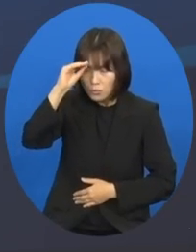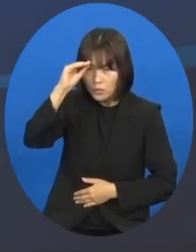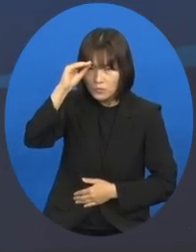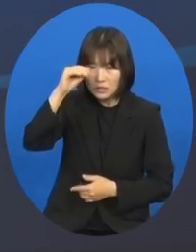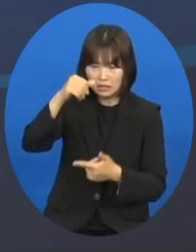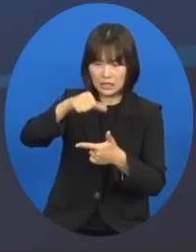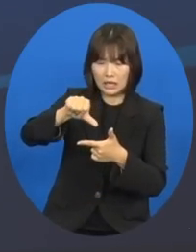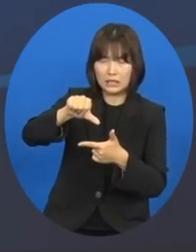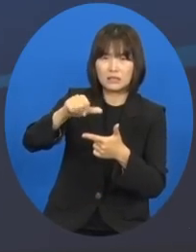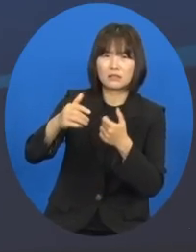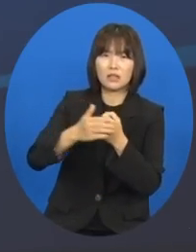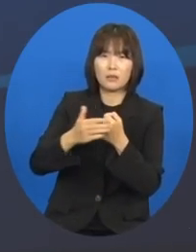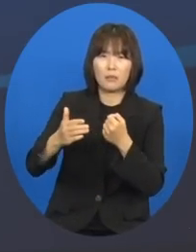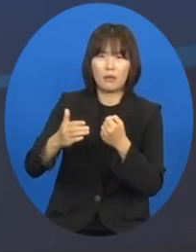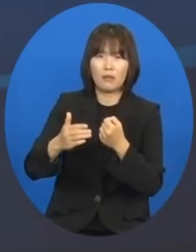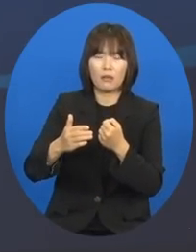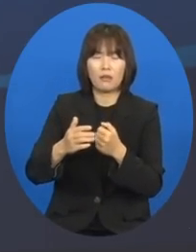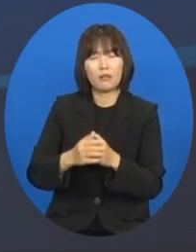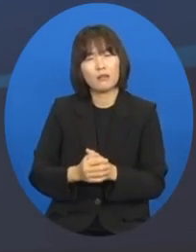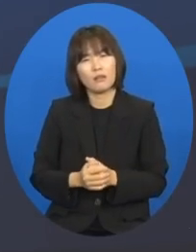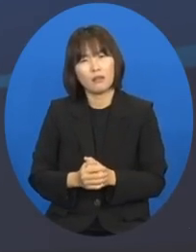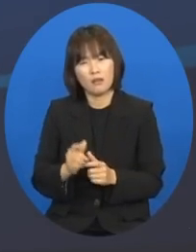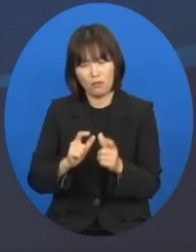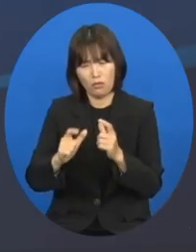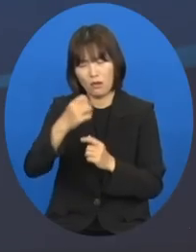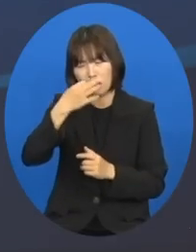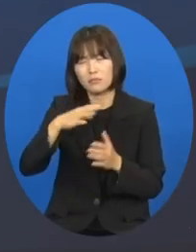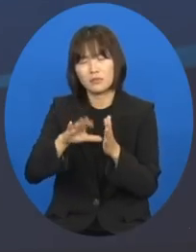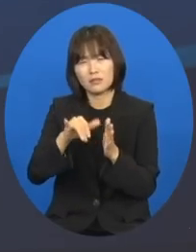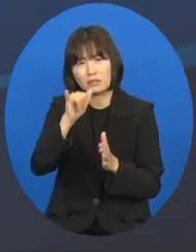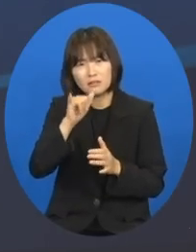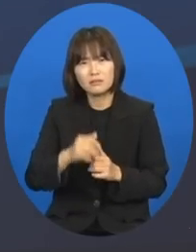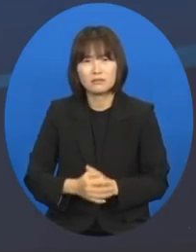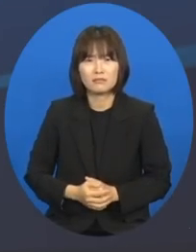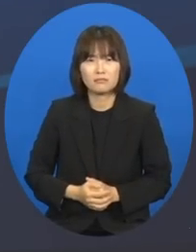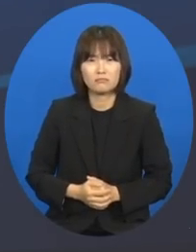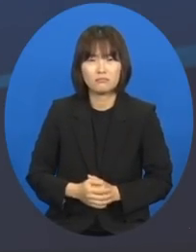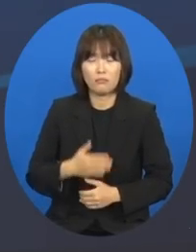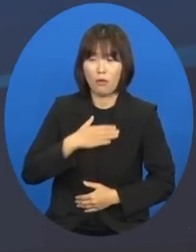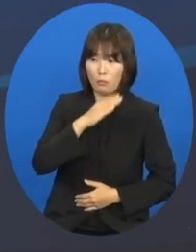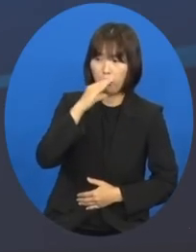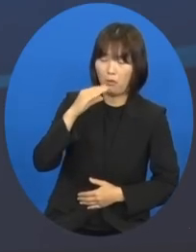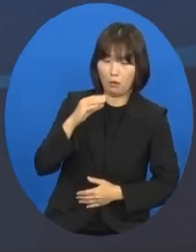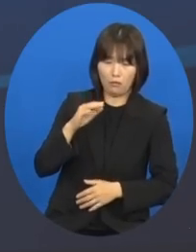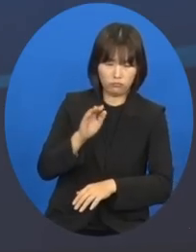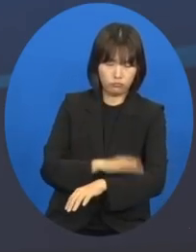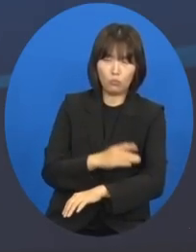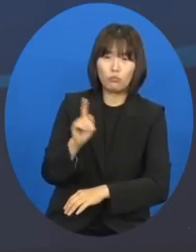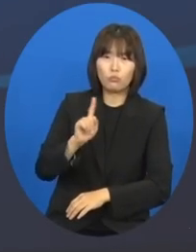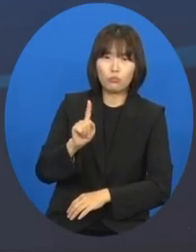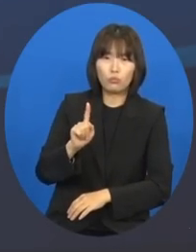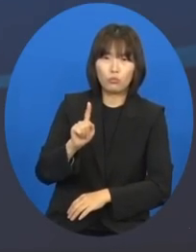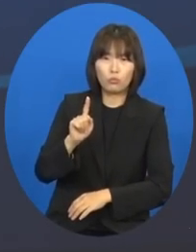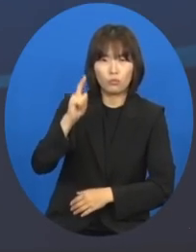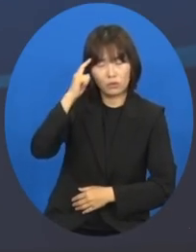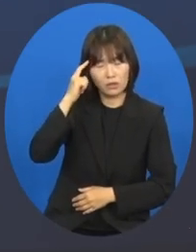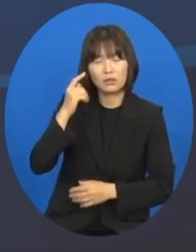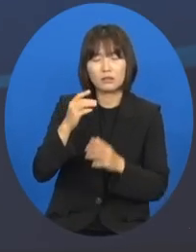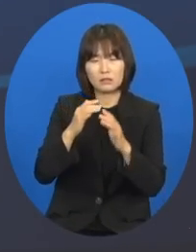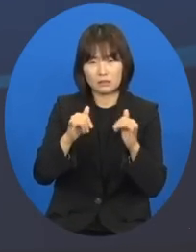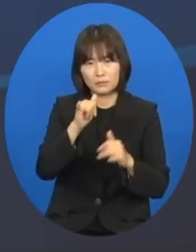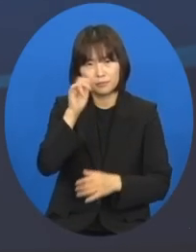가면 숨을 쉴 수가 없는 거예요 아니 그게 무슨 소리냐 나는 바르게 한게 무슨 잘못이 있느냐 이렇게 생각하실